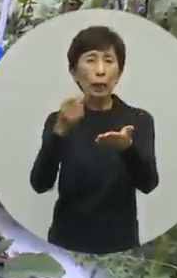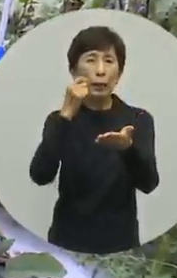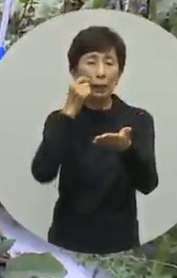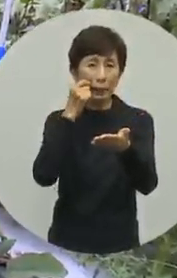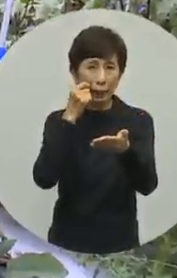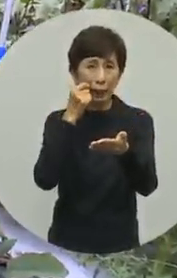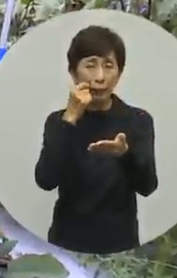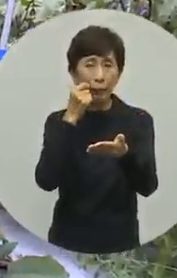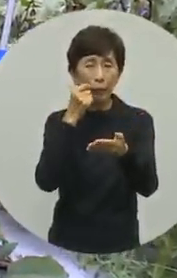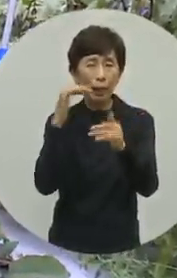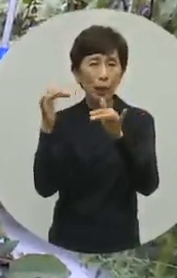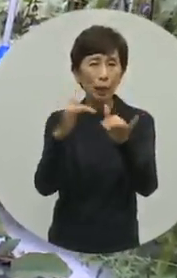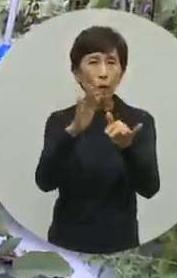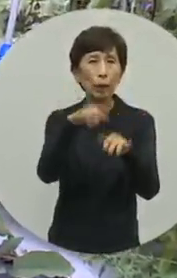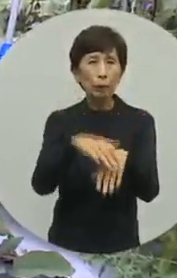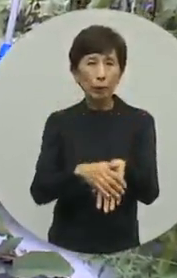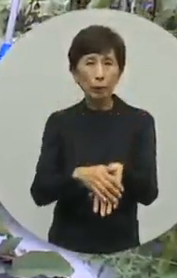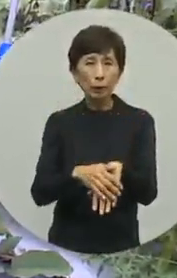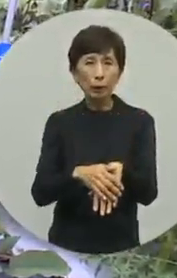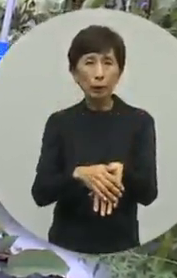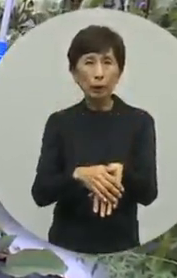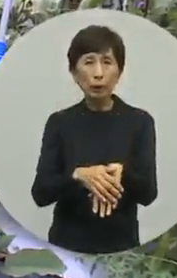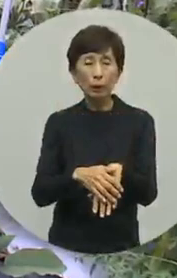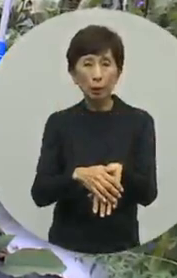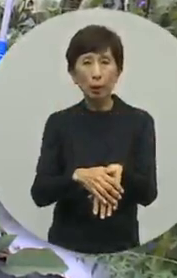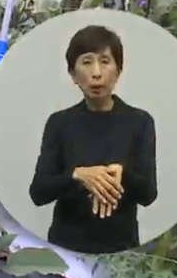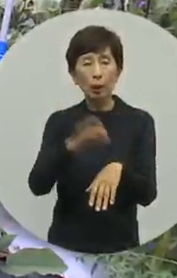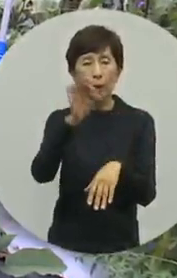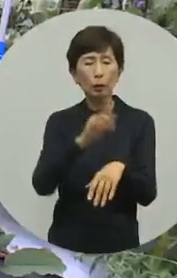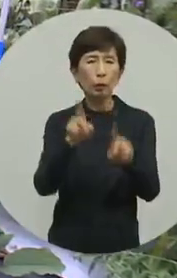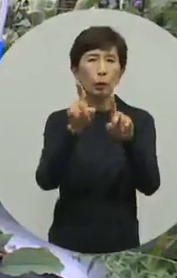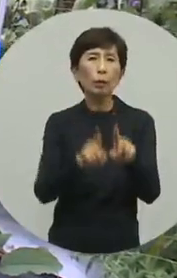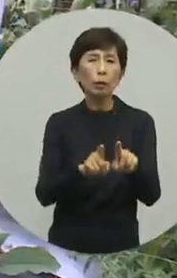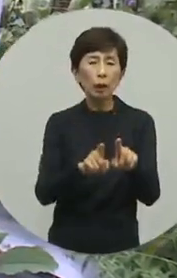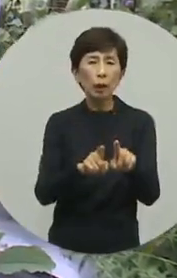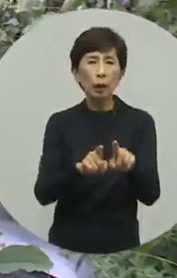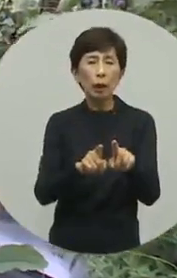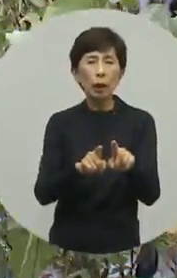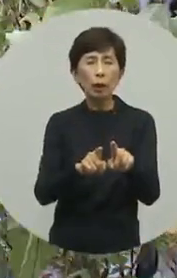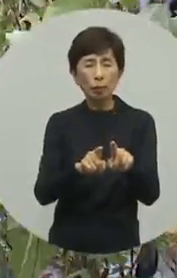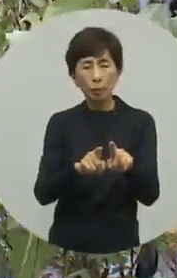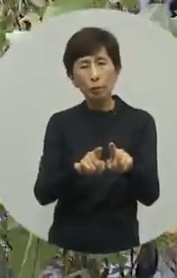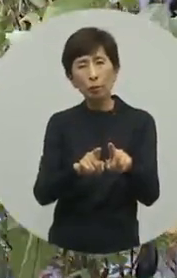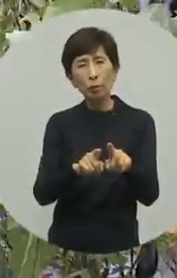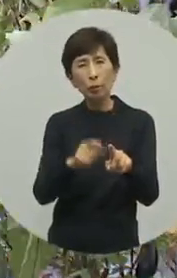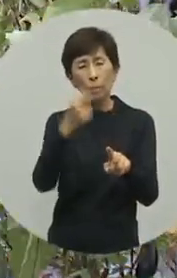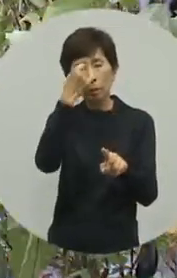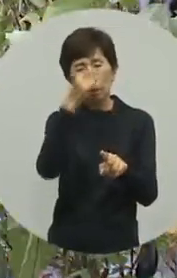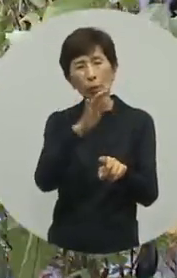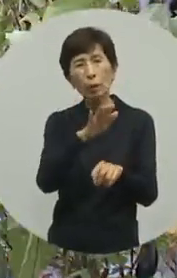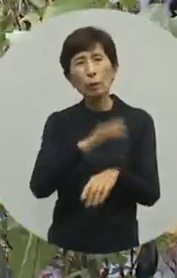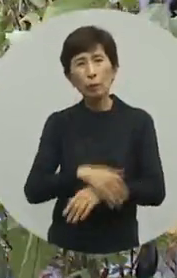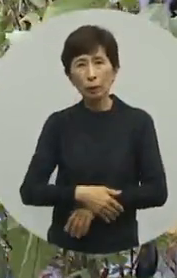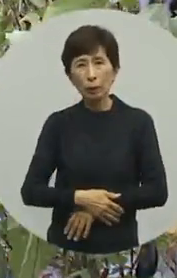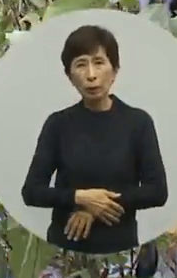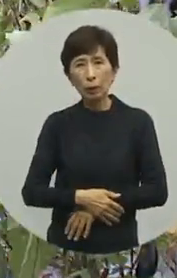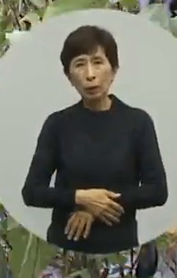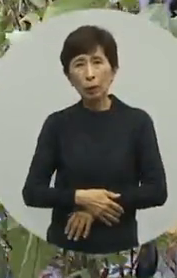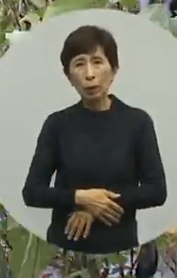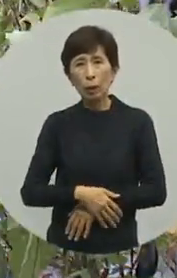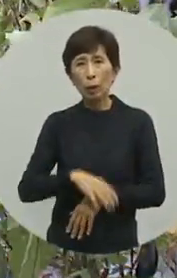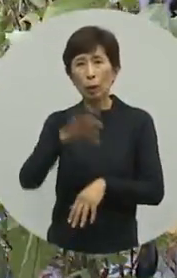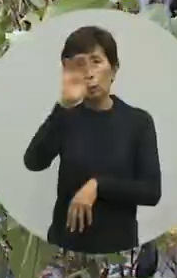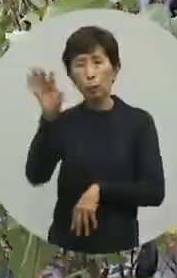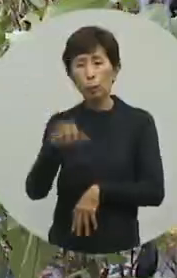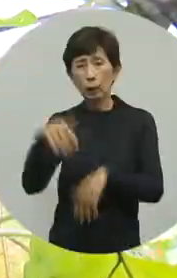ね。逆にいいもんもかなり減っちゃってかなり被害がありました。 そう、度重なる雨と台